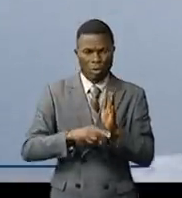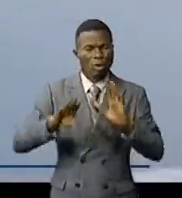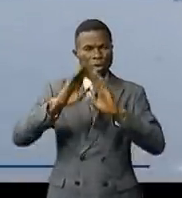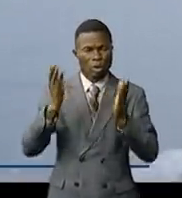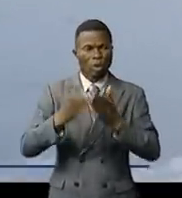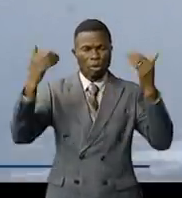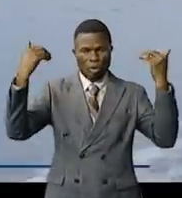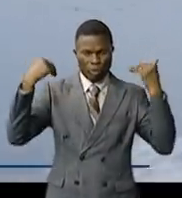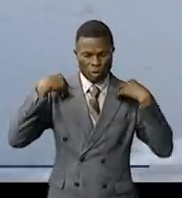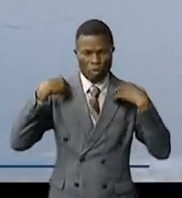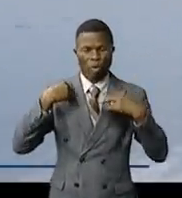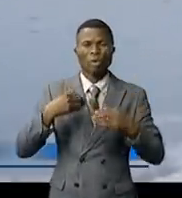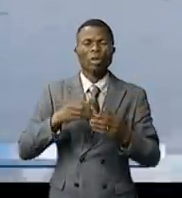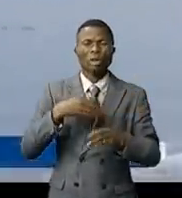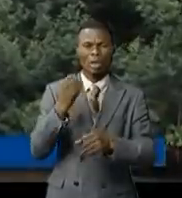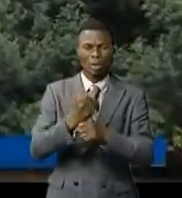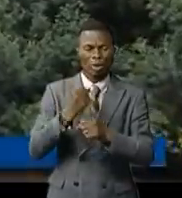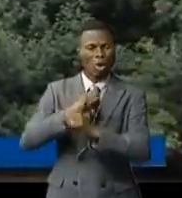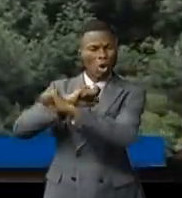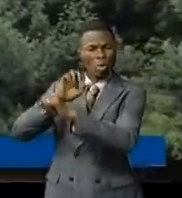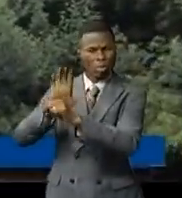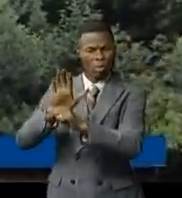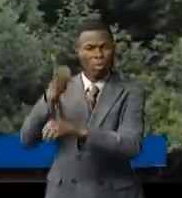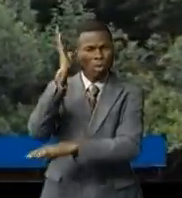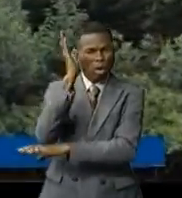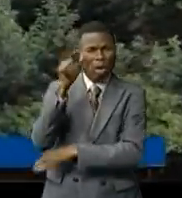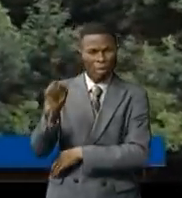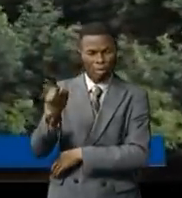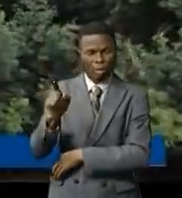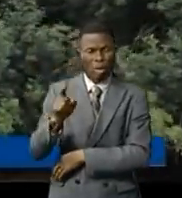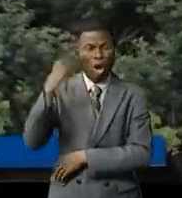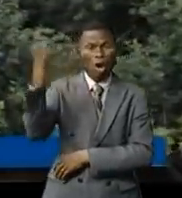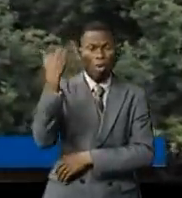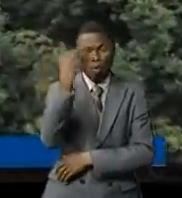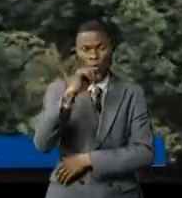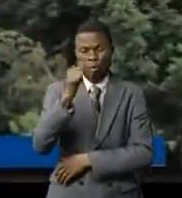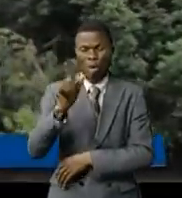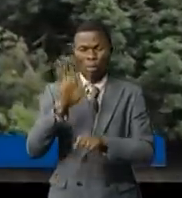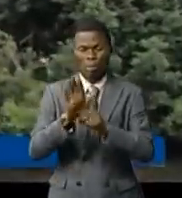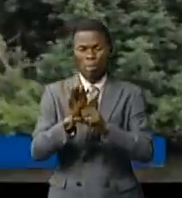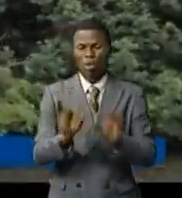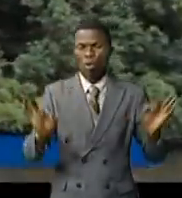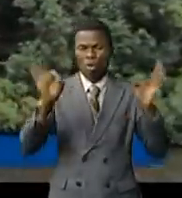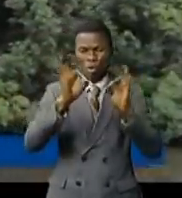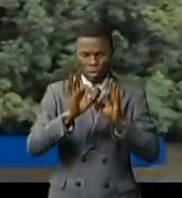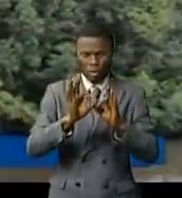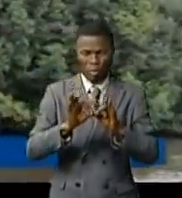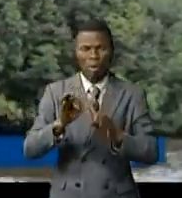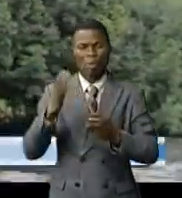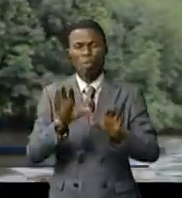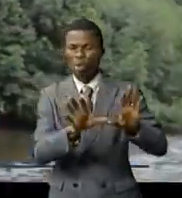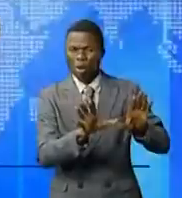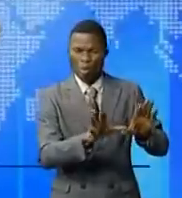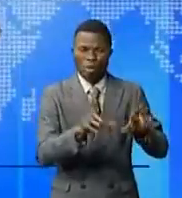les autorités d'assurer une large protection de cette plante rare au monde et très utile pour la faune aquatique et les